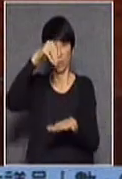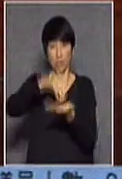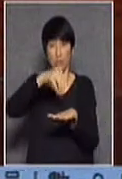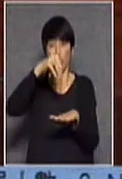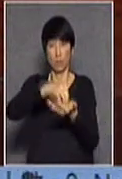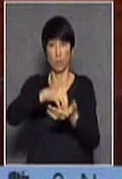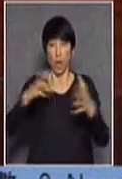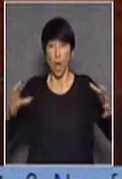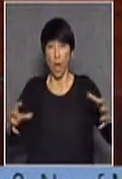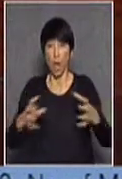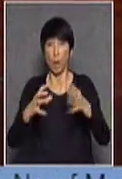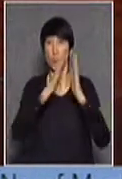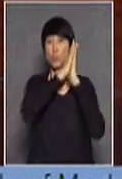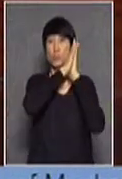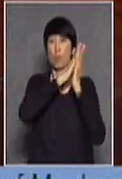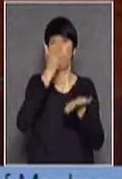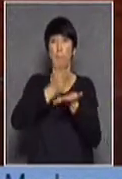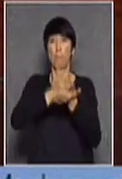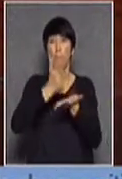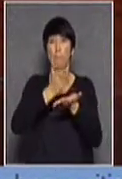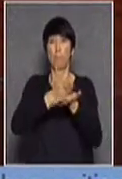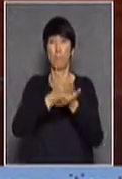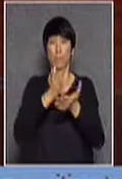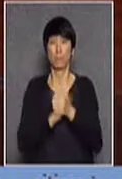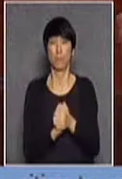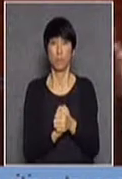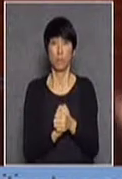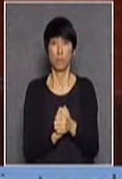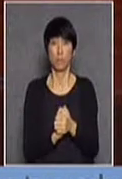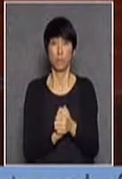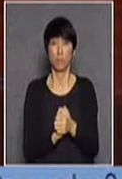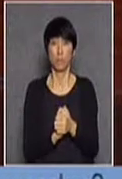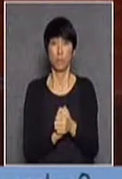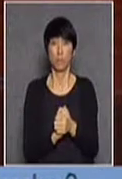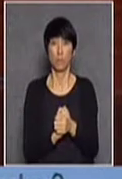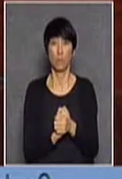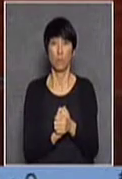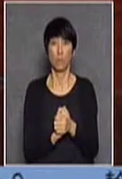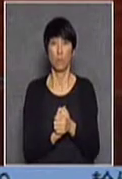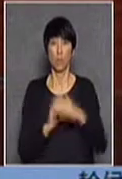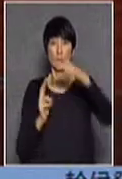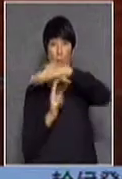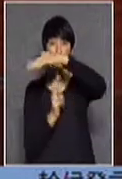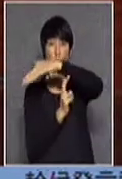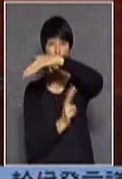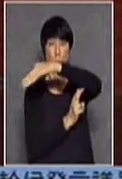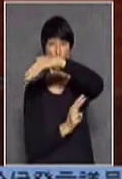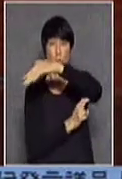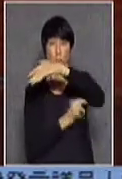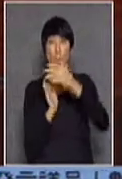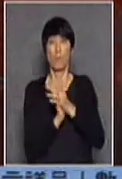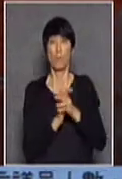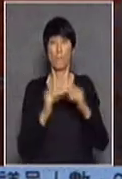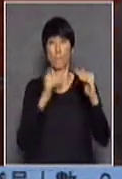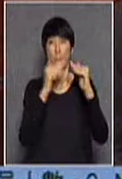聚居的地方。所以墟原則上呢就不可以成為一個原居民的所謂的鄉村，一個集